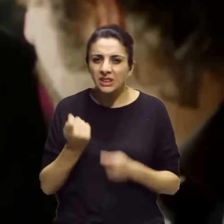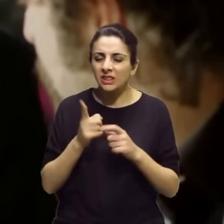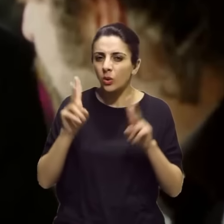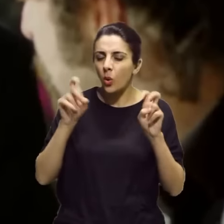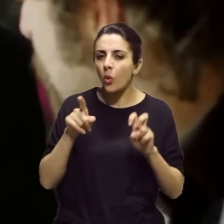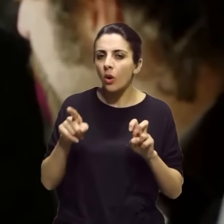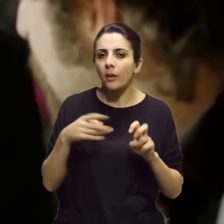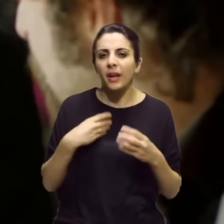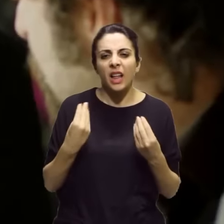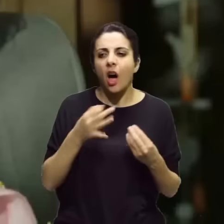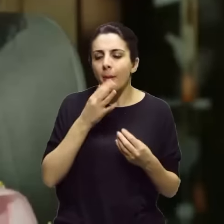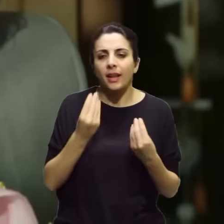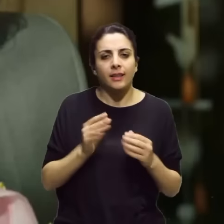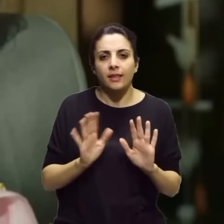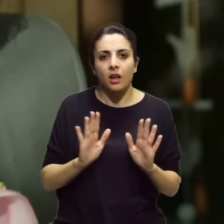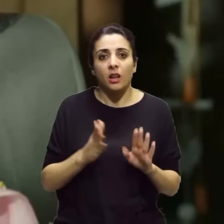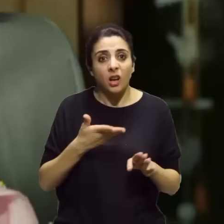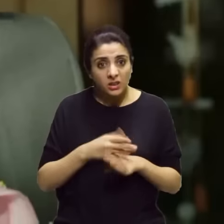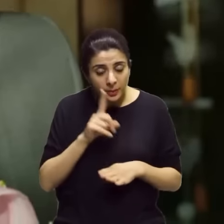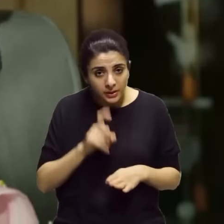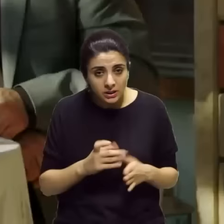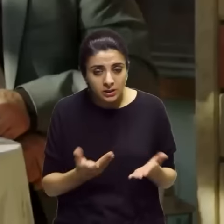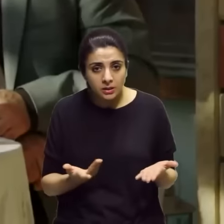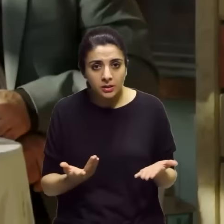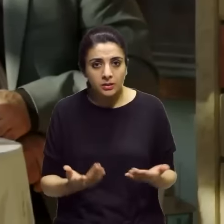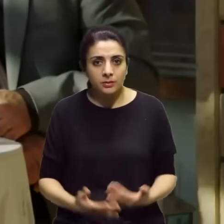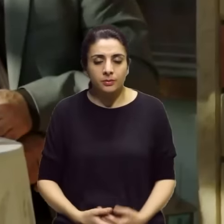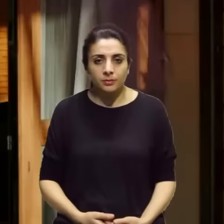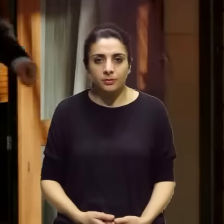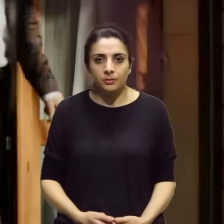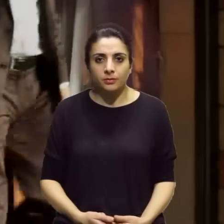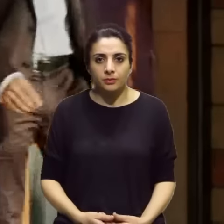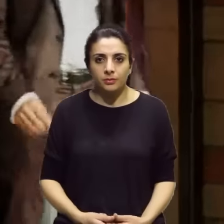abi. Hiç iyi değil haberler. Yapma ya.